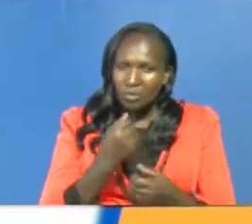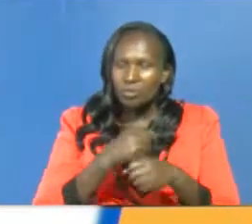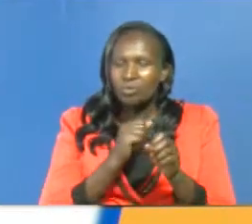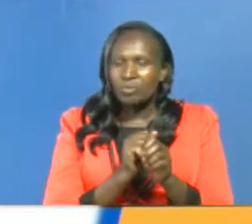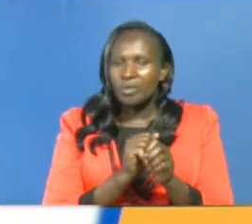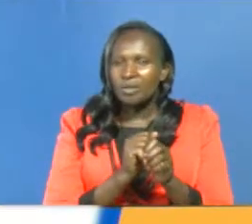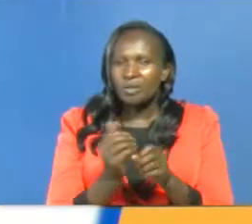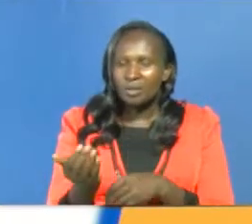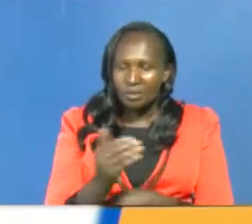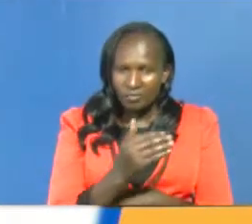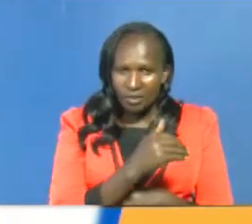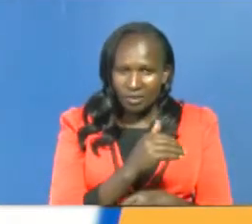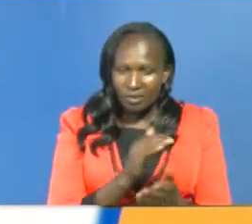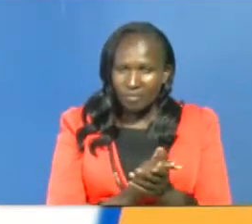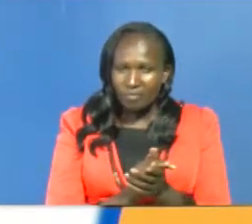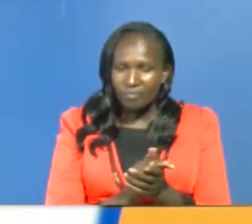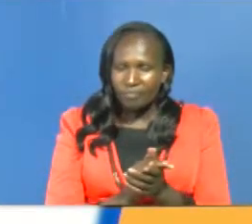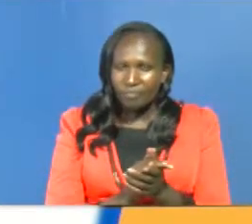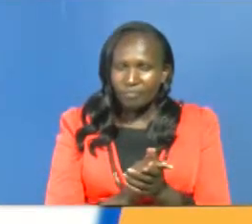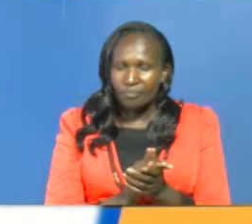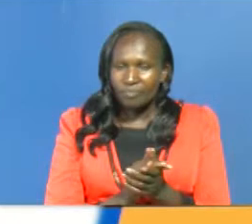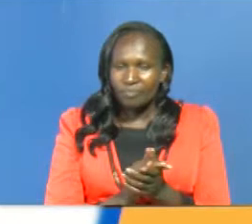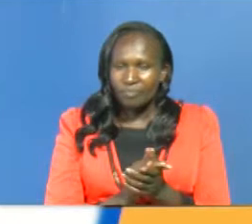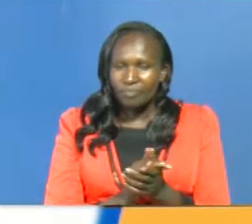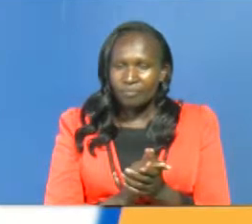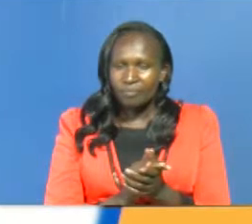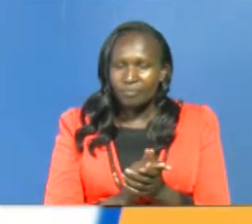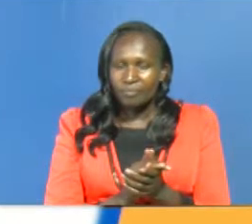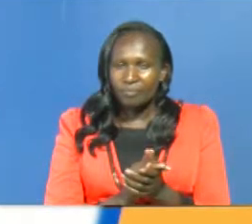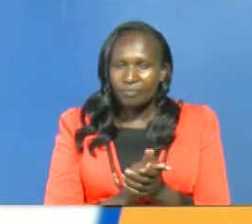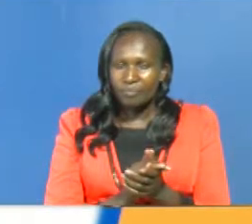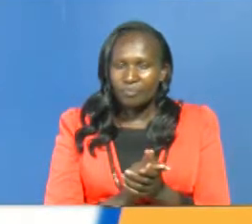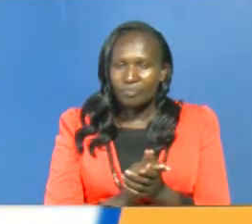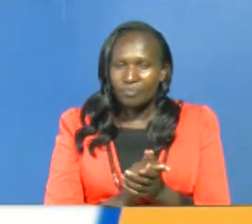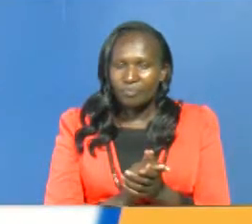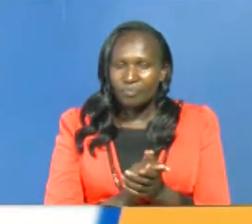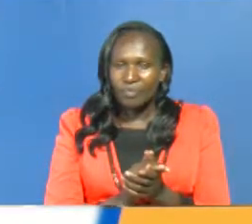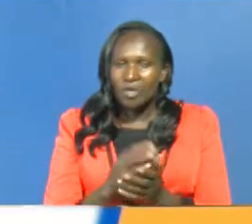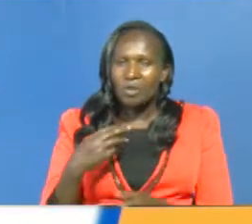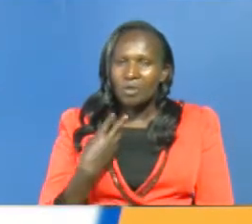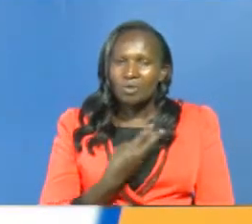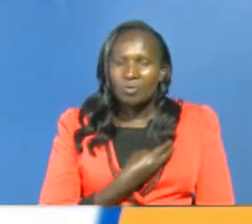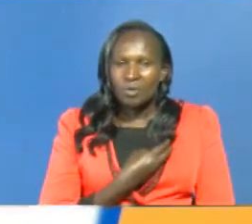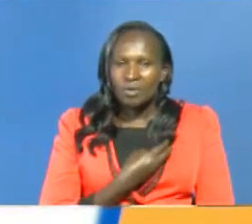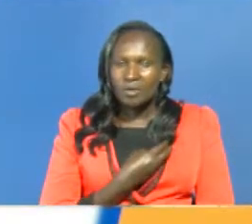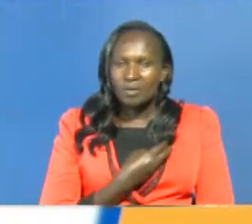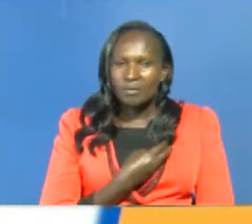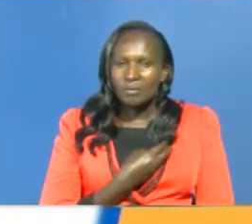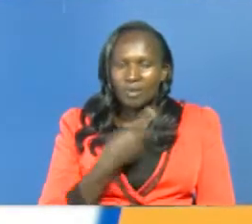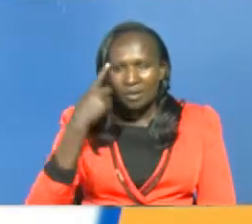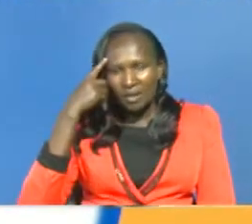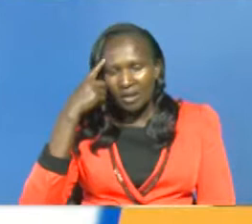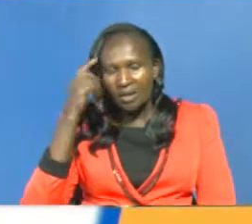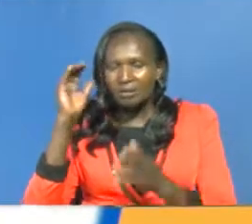debe moja ya 2022. Tukipiga kura ya uchaguzi, pia tupige kura ya referendum hiyo siku. Na sisi as a country, tulikuwa tunafikiri